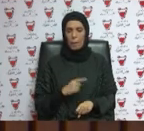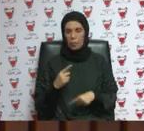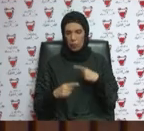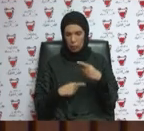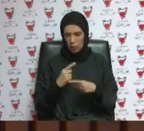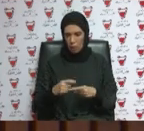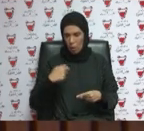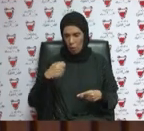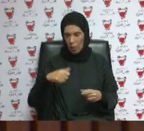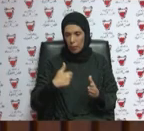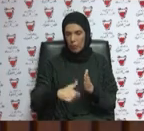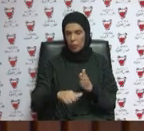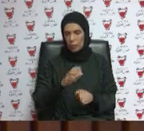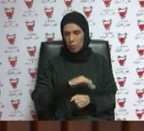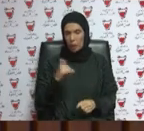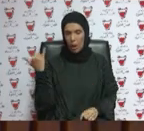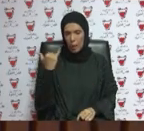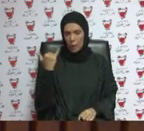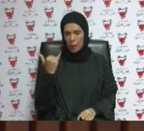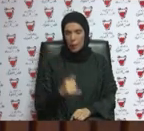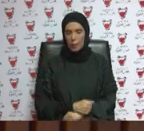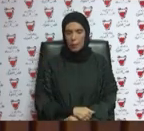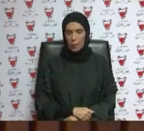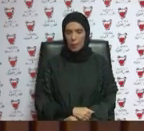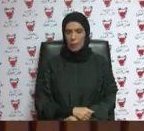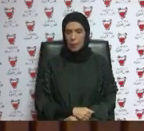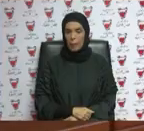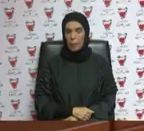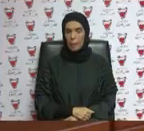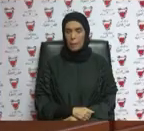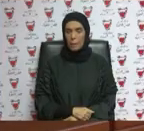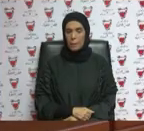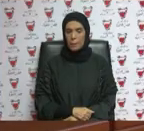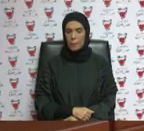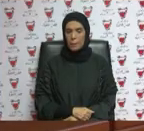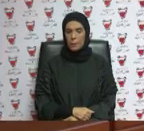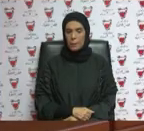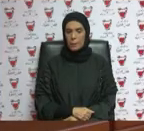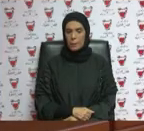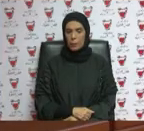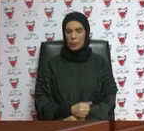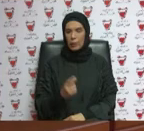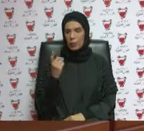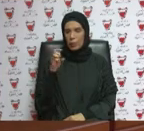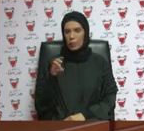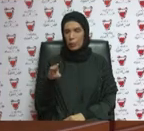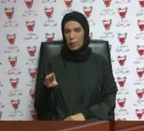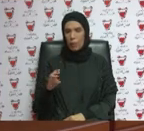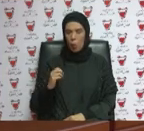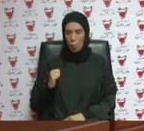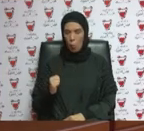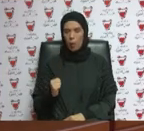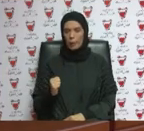دفع رواتب الموظفين، وهذه أهم شيء، وتغطي شريحة واسعة جدا ما يقارب 100,000 مواطن